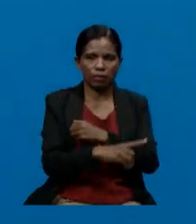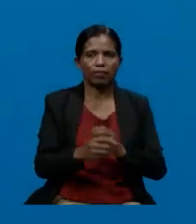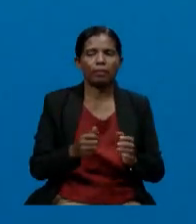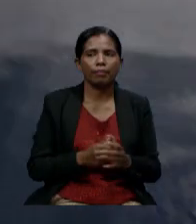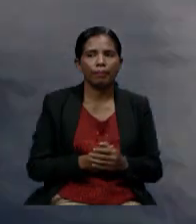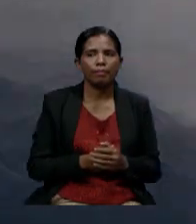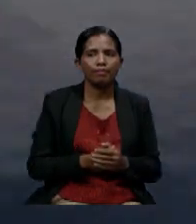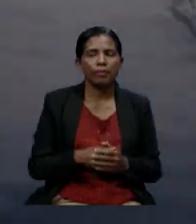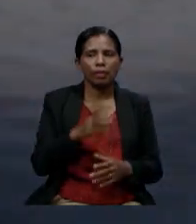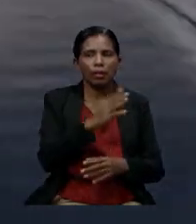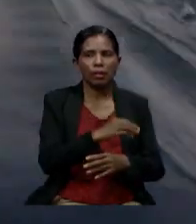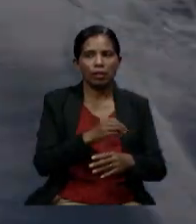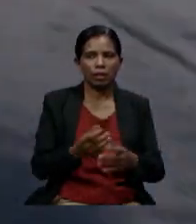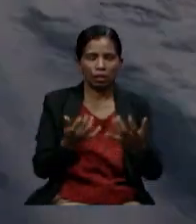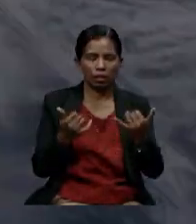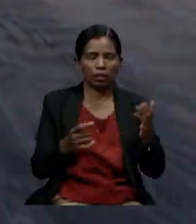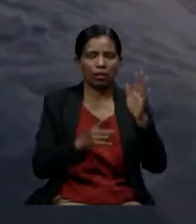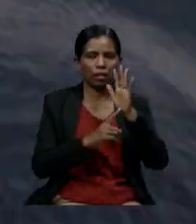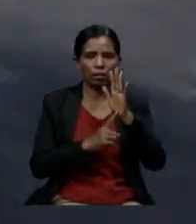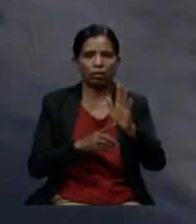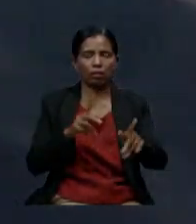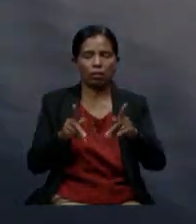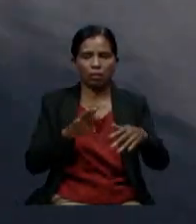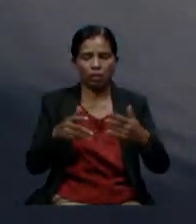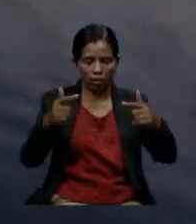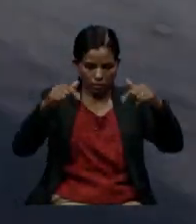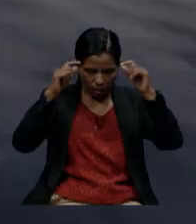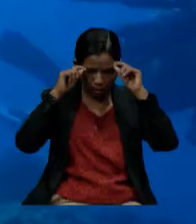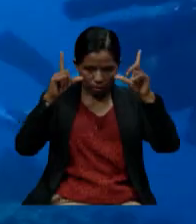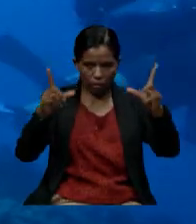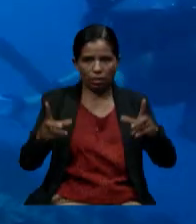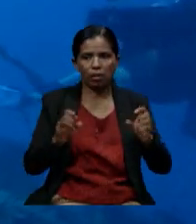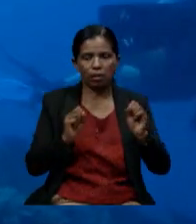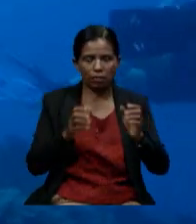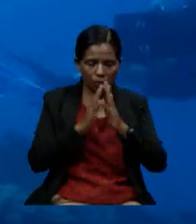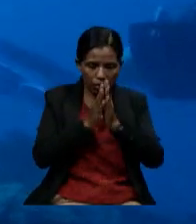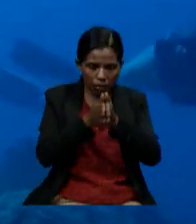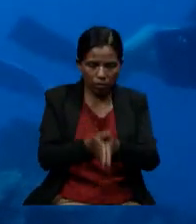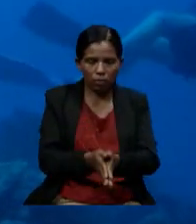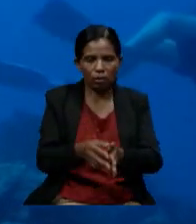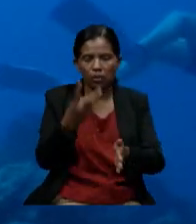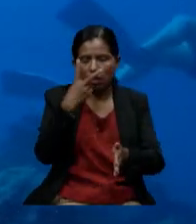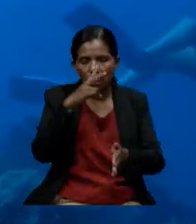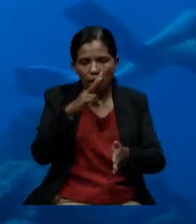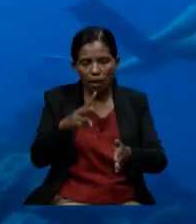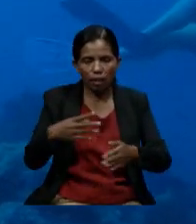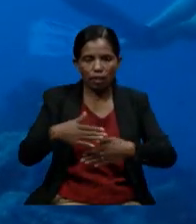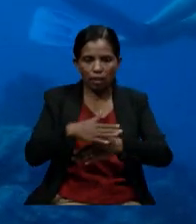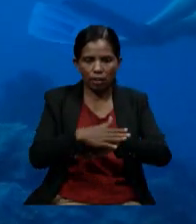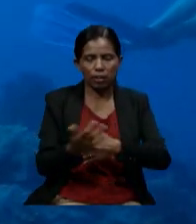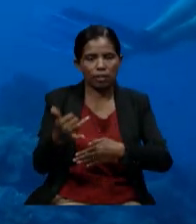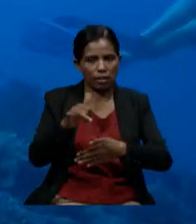Conservation International, idane atrai turista sira mai Timor Leste atu bele luku nonani atu hare spesies